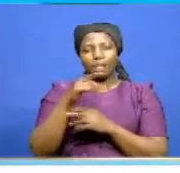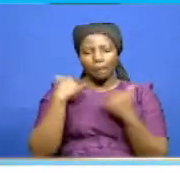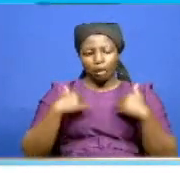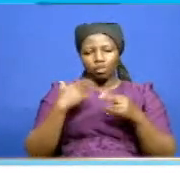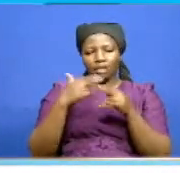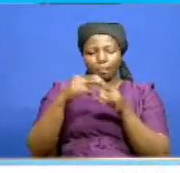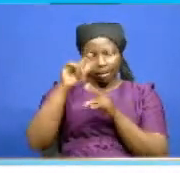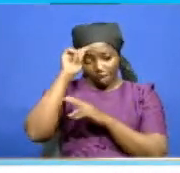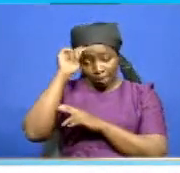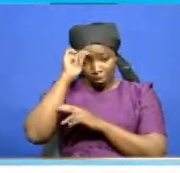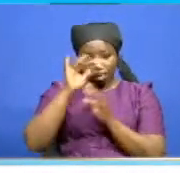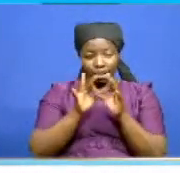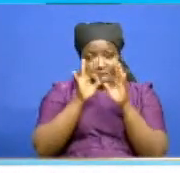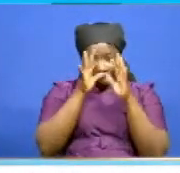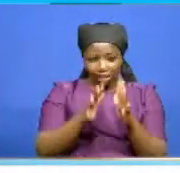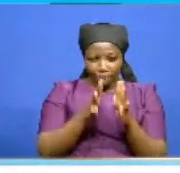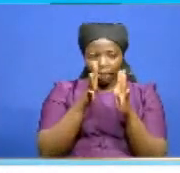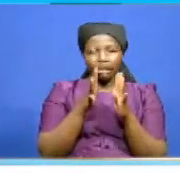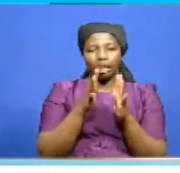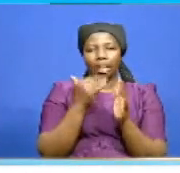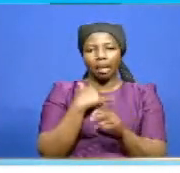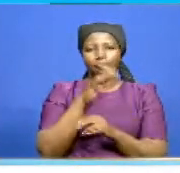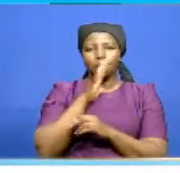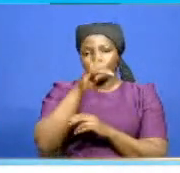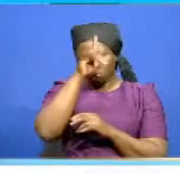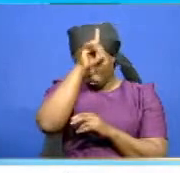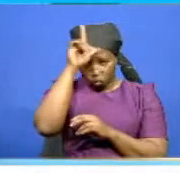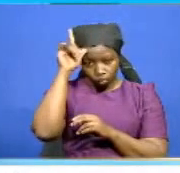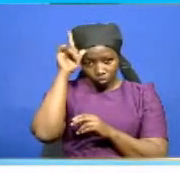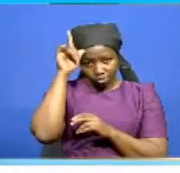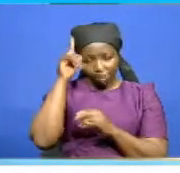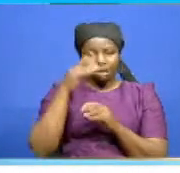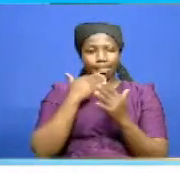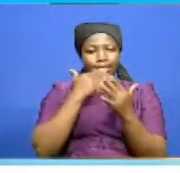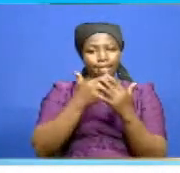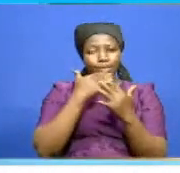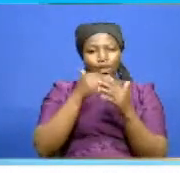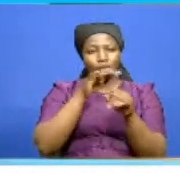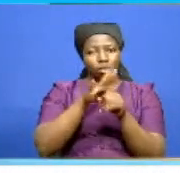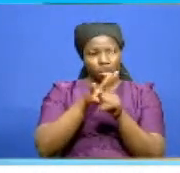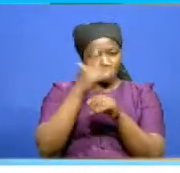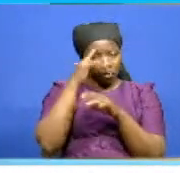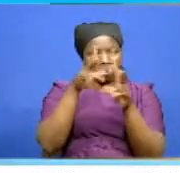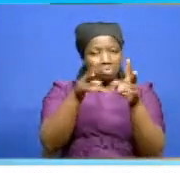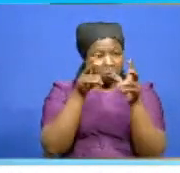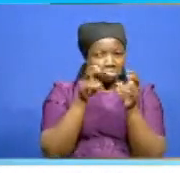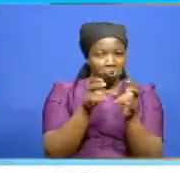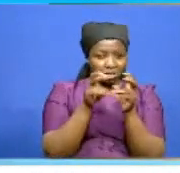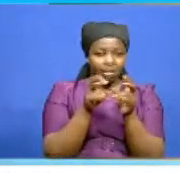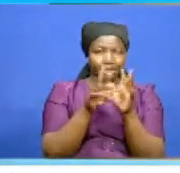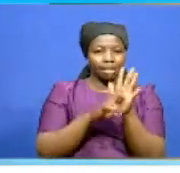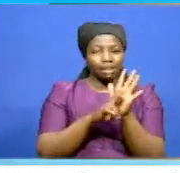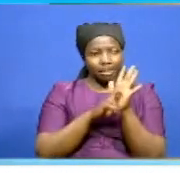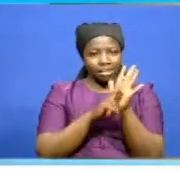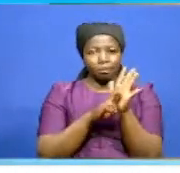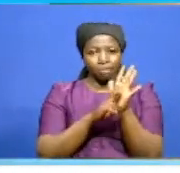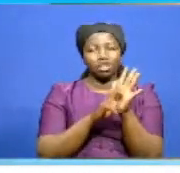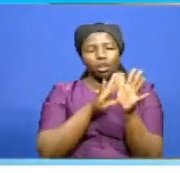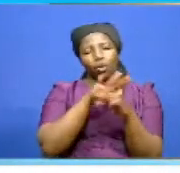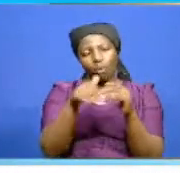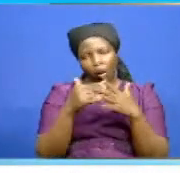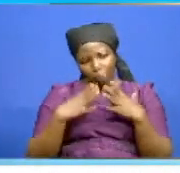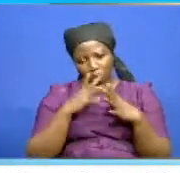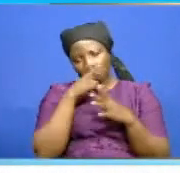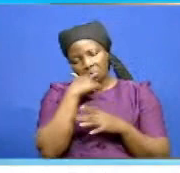Kipnusu, mfasiri wa lugha ya ishara amekuwa Lucy Mwaura. Asante sana kwa kutizama. Kwa niaba ya wale wote